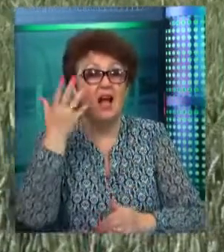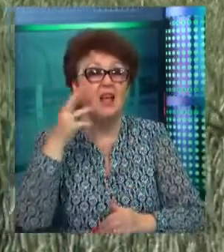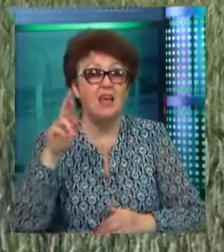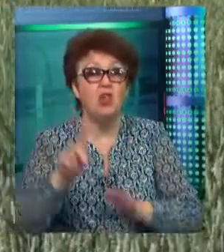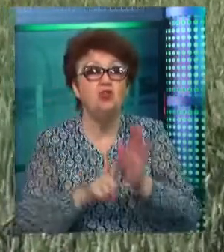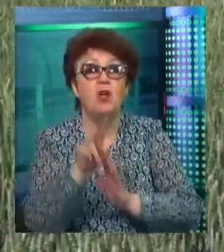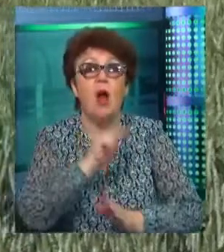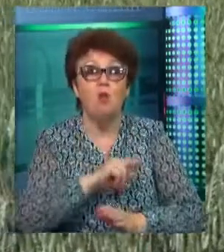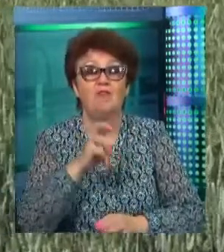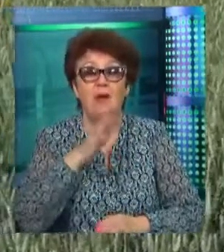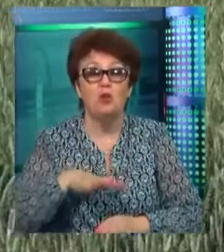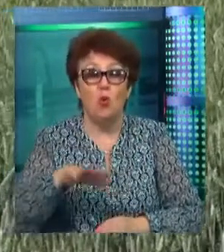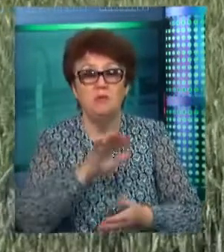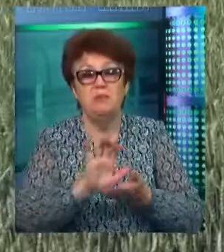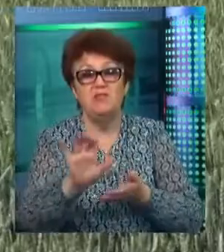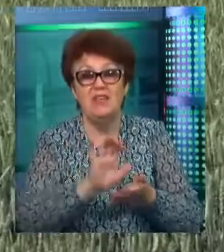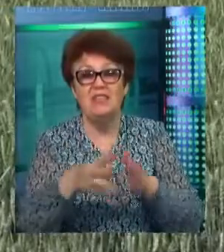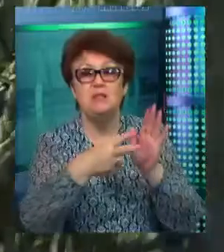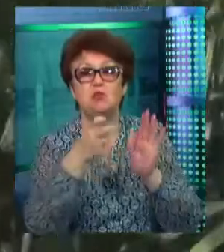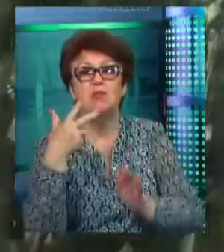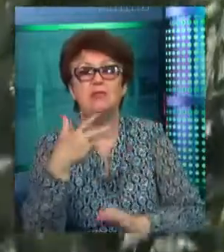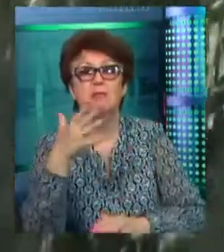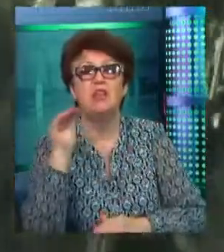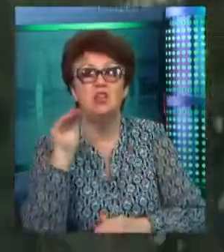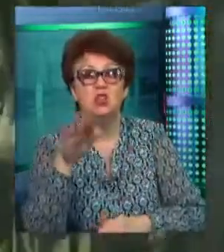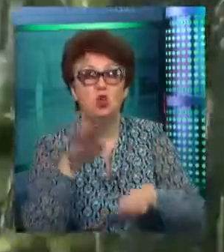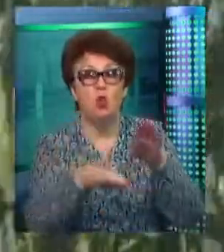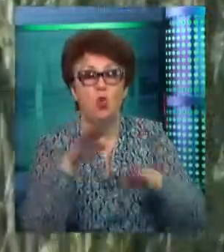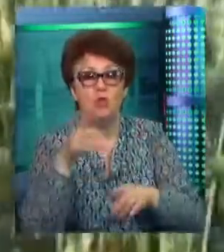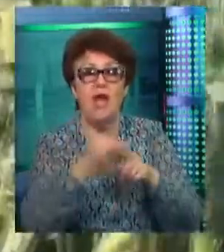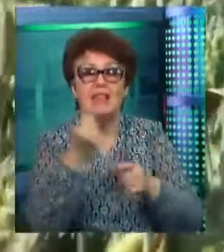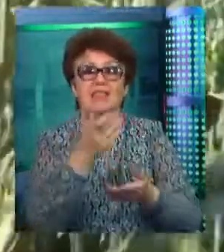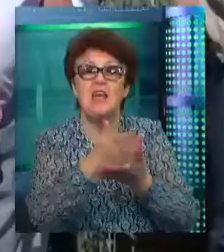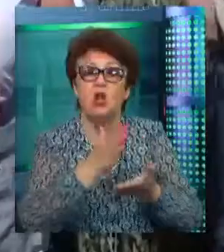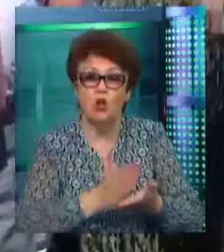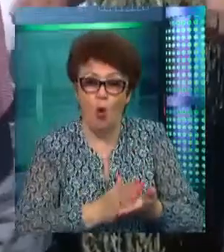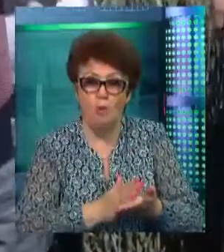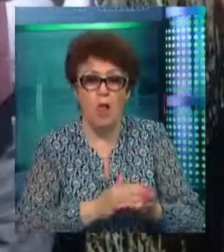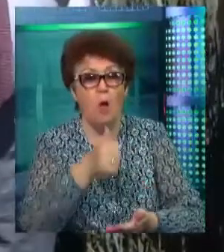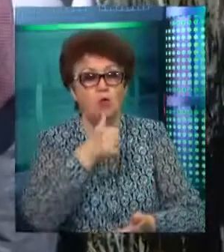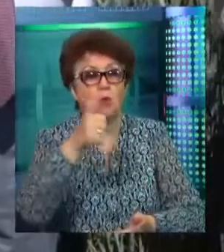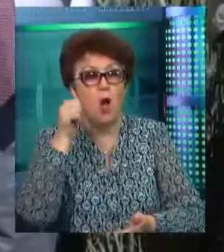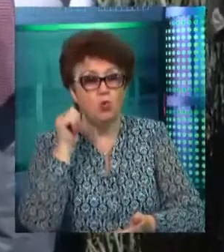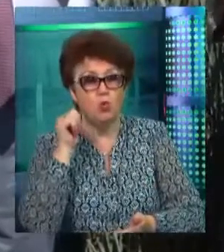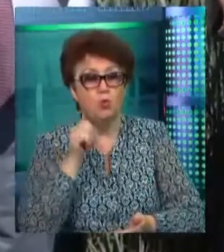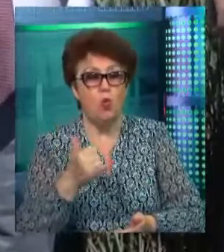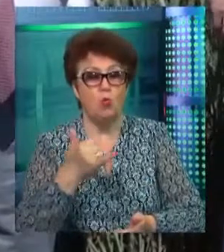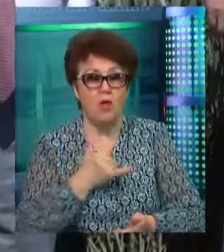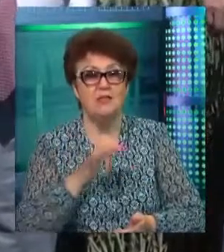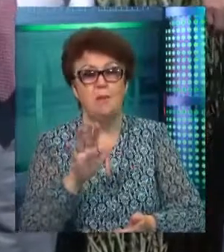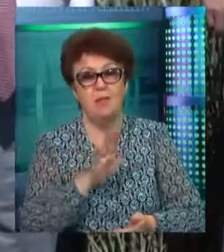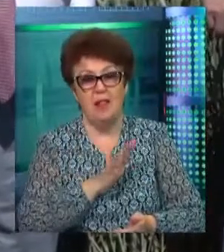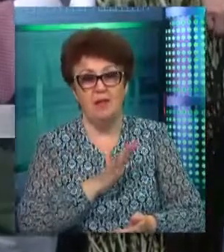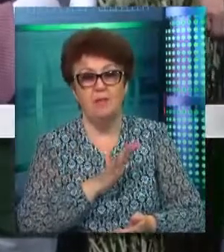бугристый область производила 735 тыс это зерно это зерно в прошлом году у нас было